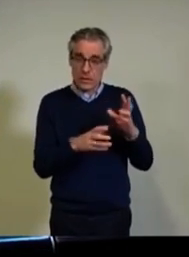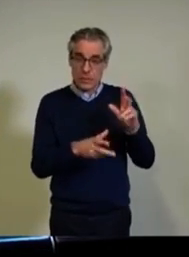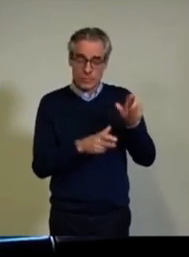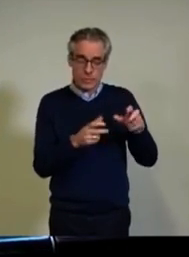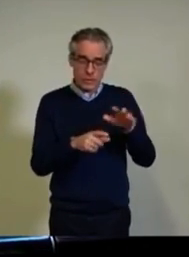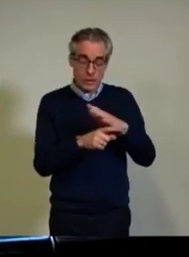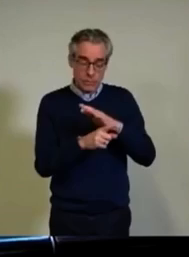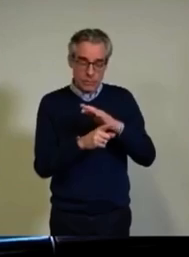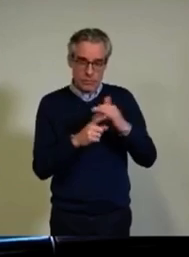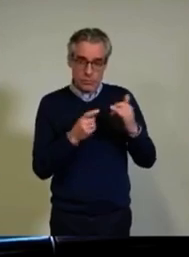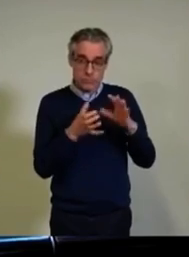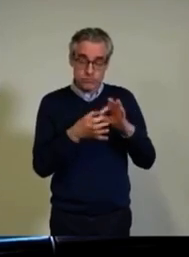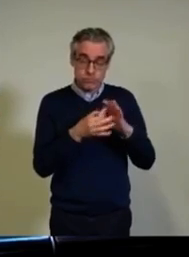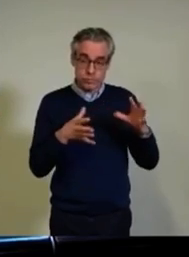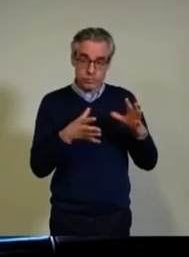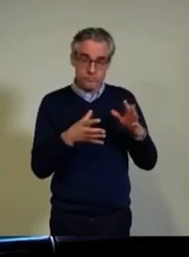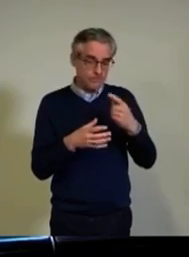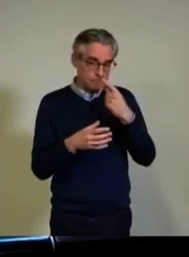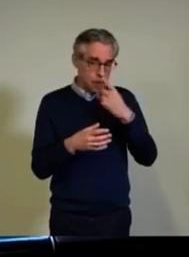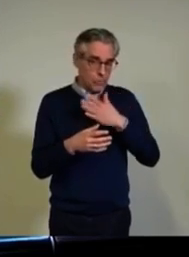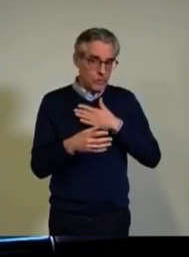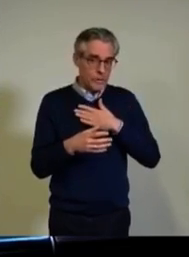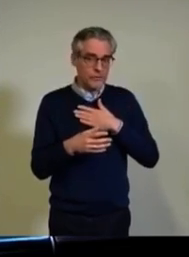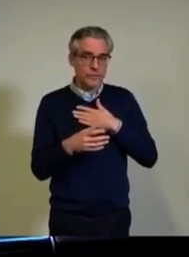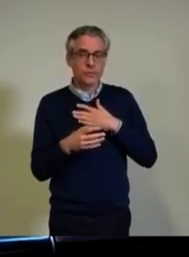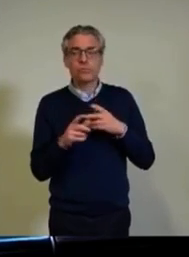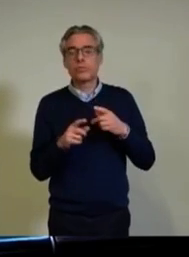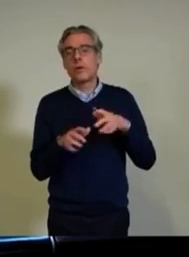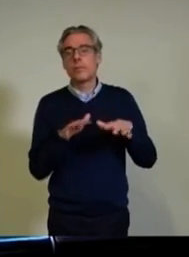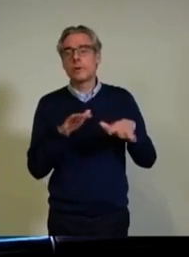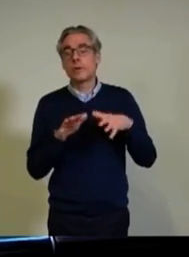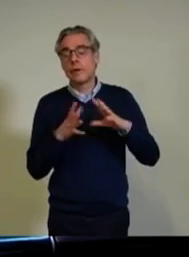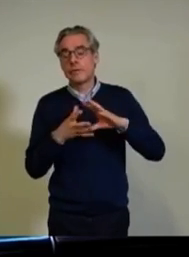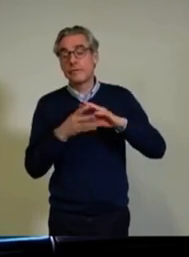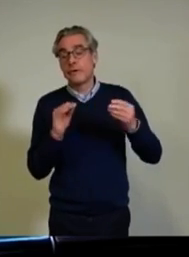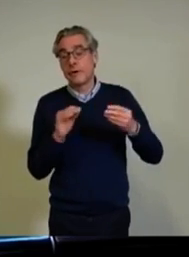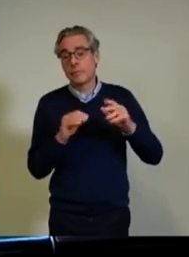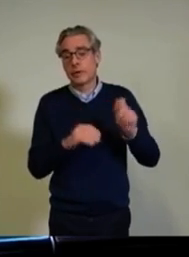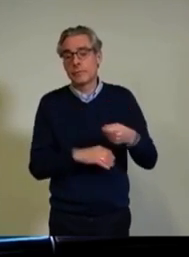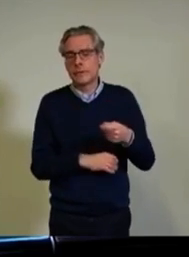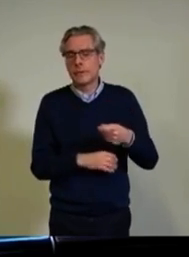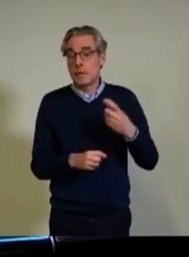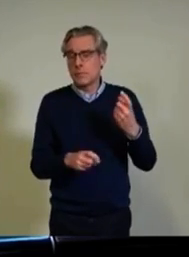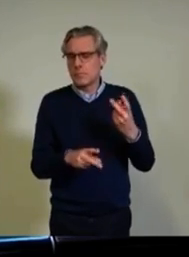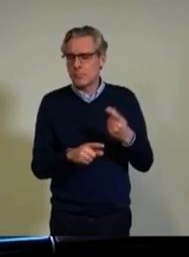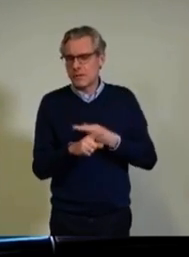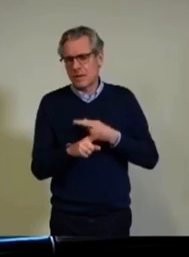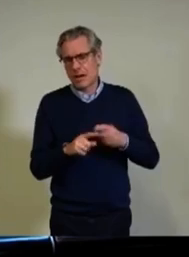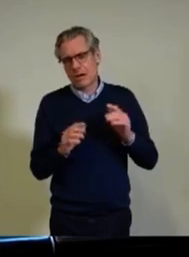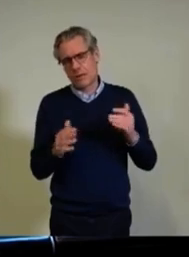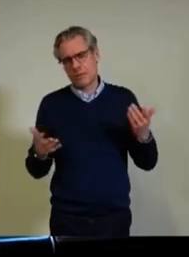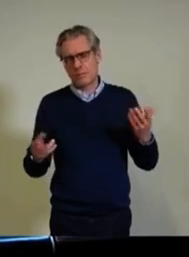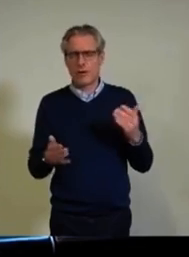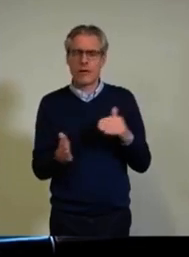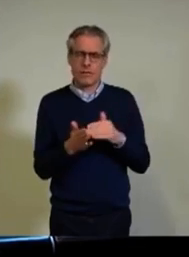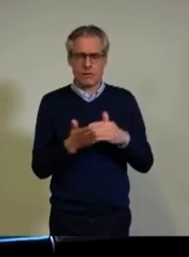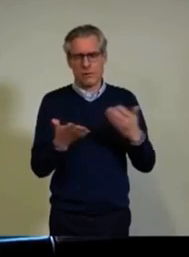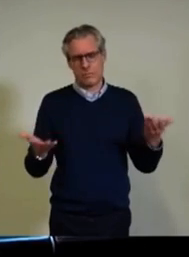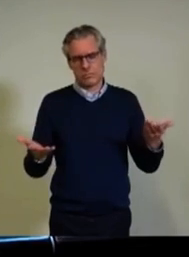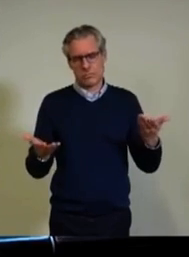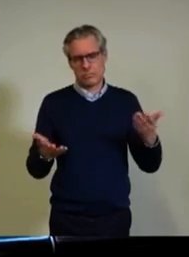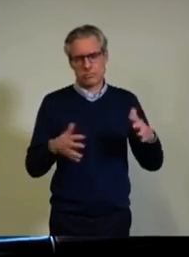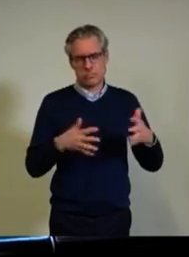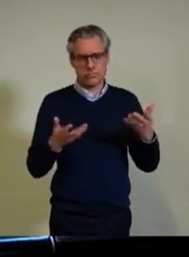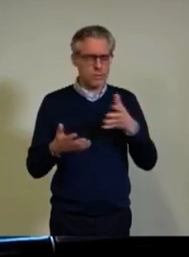le départ. On trouve aussi que sur la forme et la manière, c'est assez particulier, cette façon de